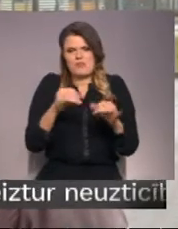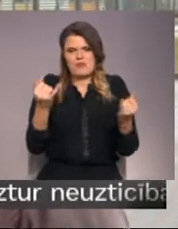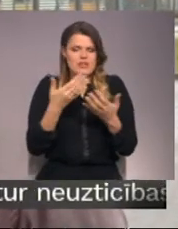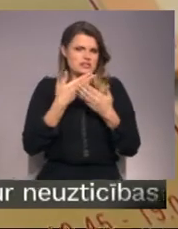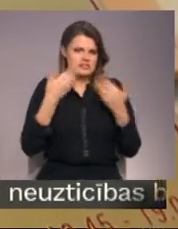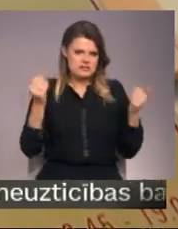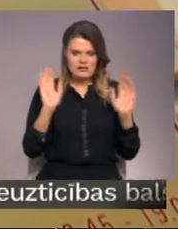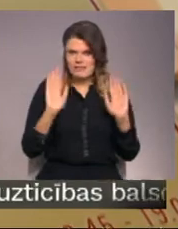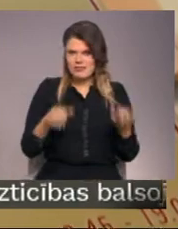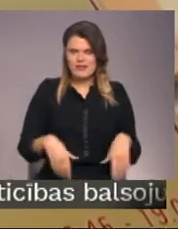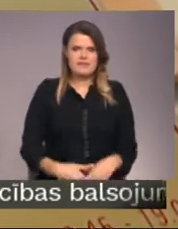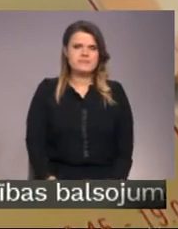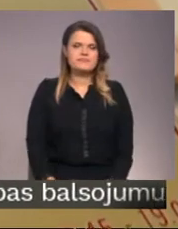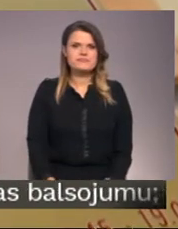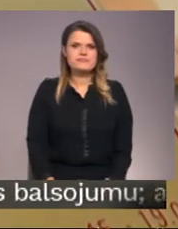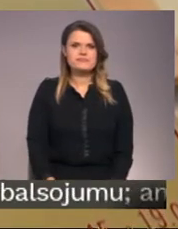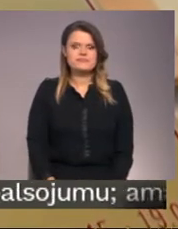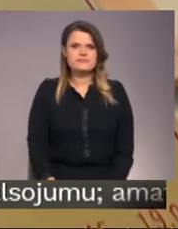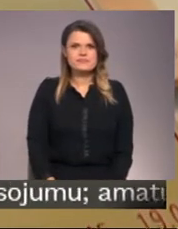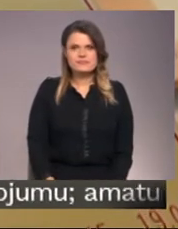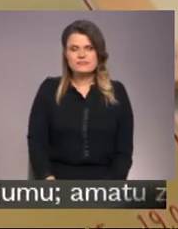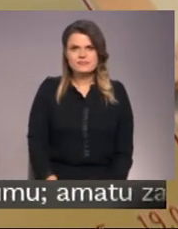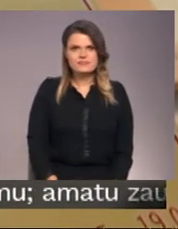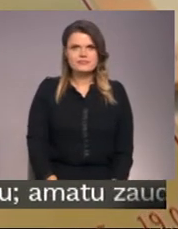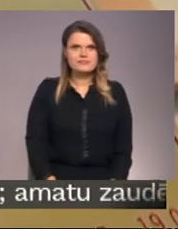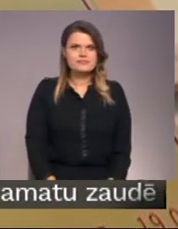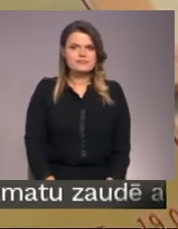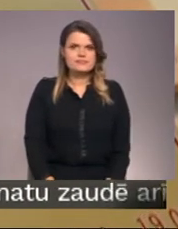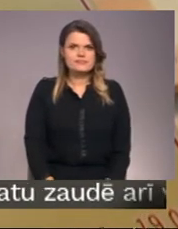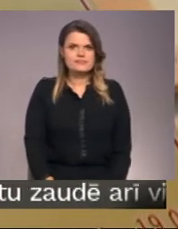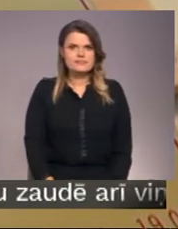neinteresējoties. Sandra Leitāne, Andris Pāns, Zemgales reģionālā televīzija.